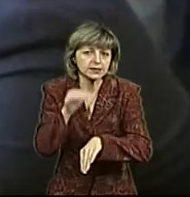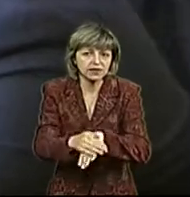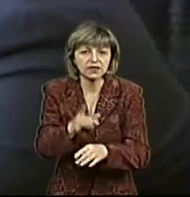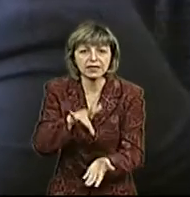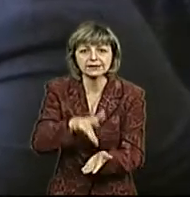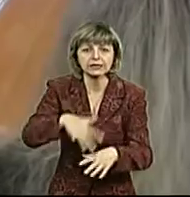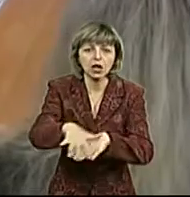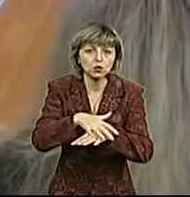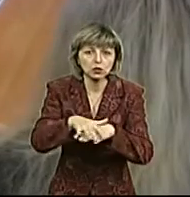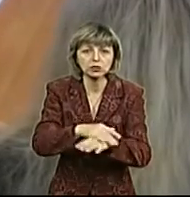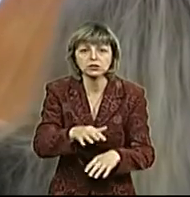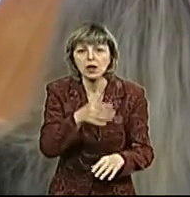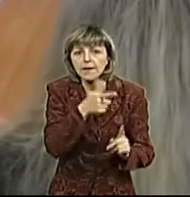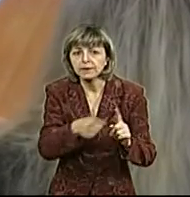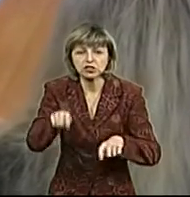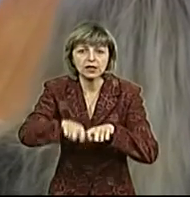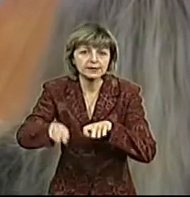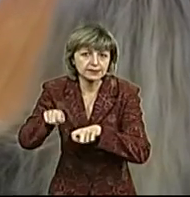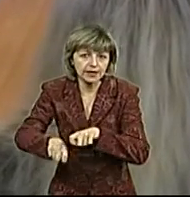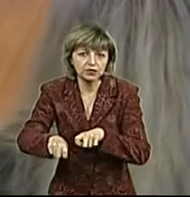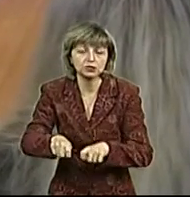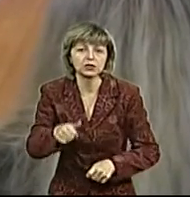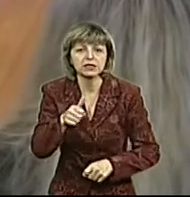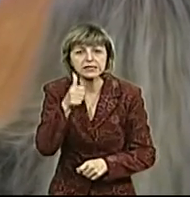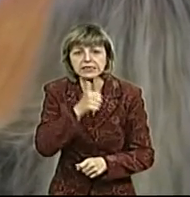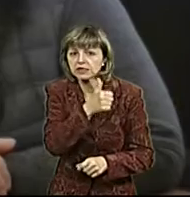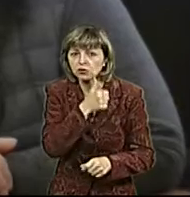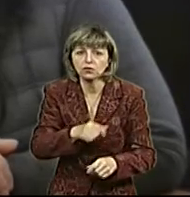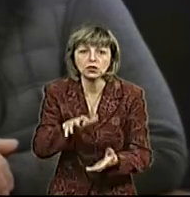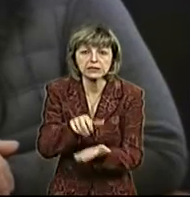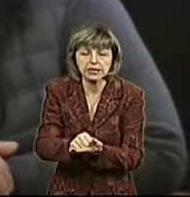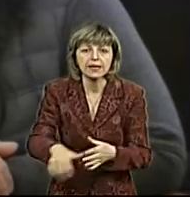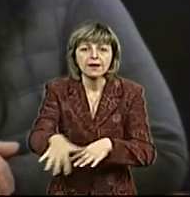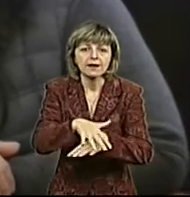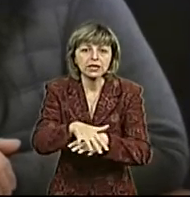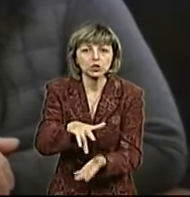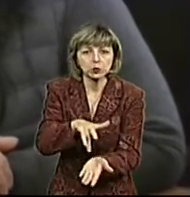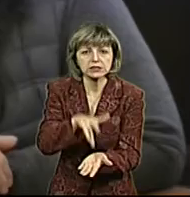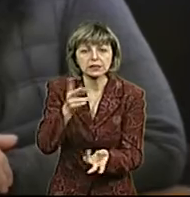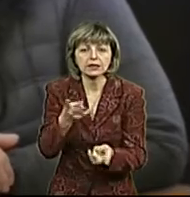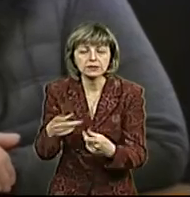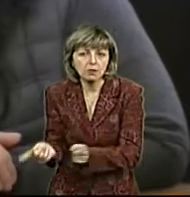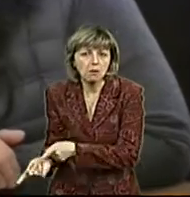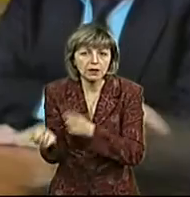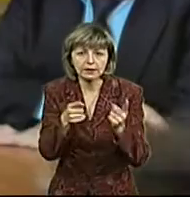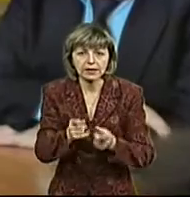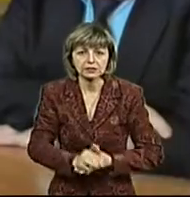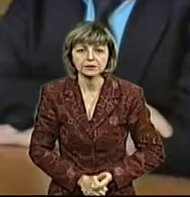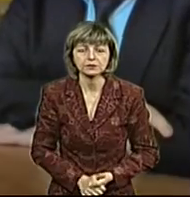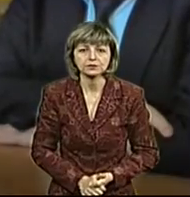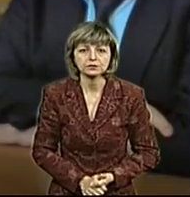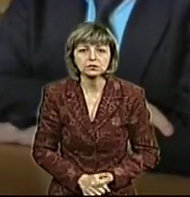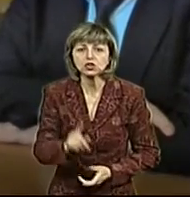час рейдів групи з виявлення тіньової зайнятості. Каже, його позиція – ринок центральний треба перенести.